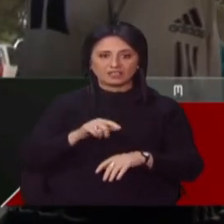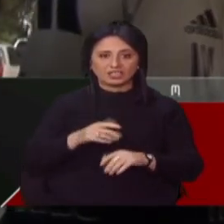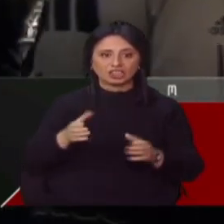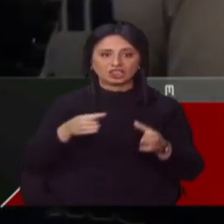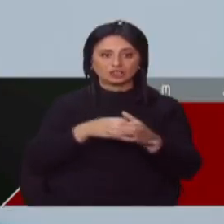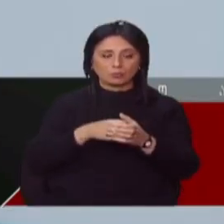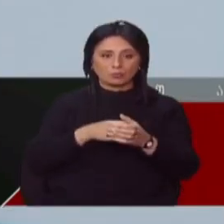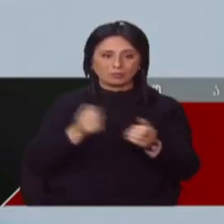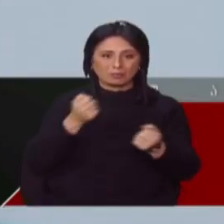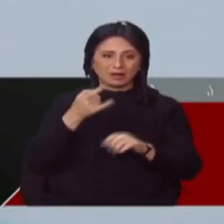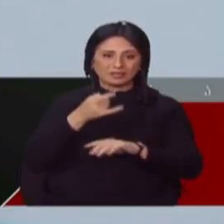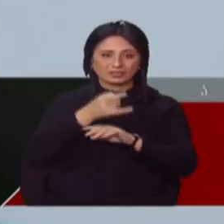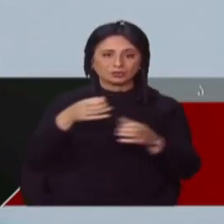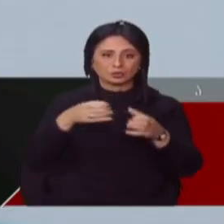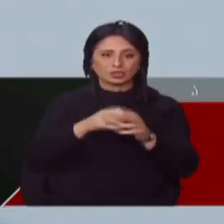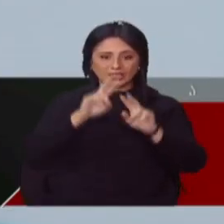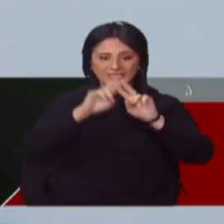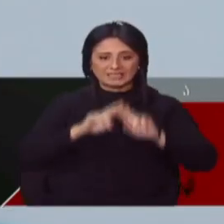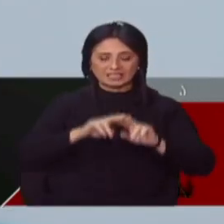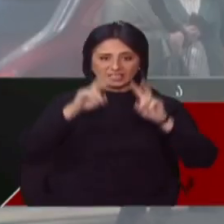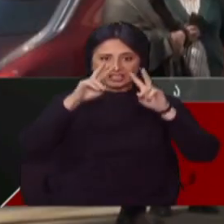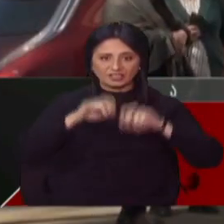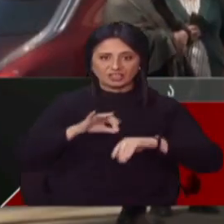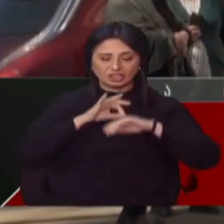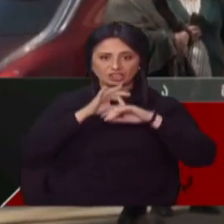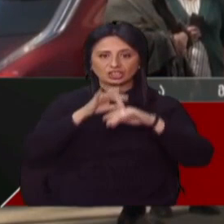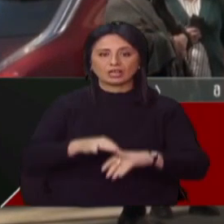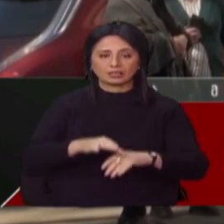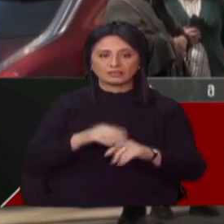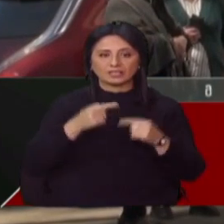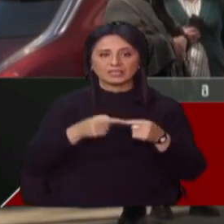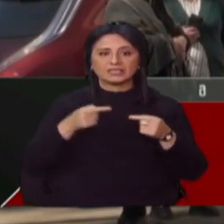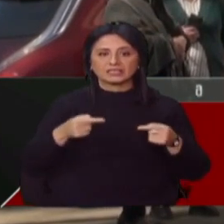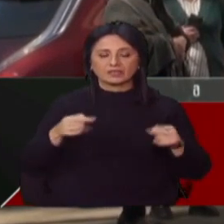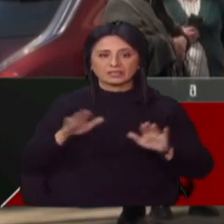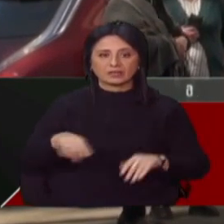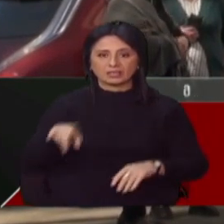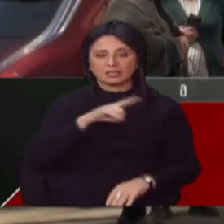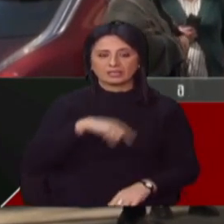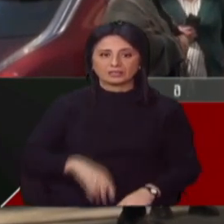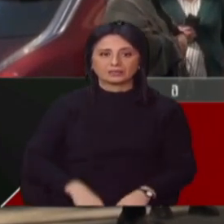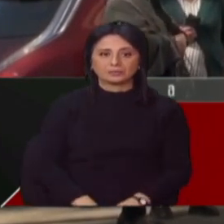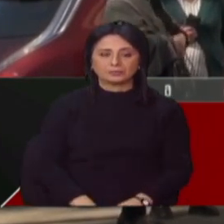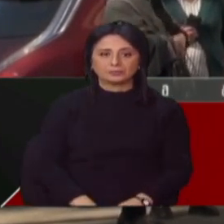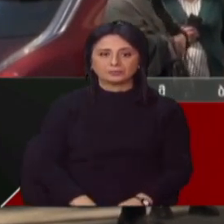შემდგარმა მობილურმა გუნდმა სკრინინგის კვლევები ჩაატარა სხვადასხვა ადგილას.